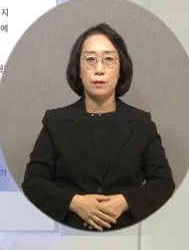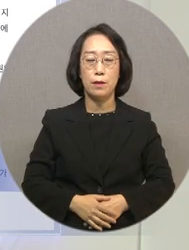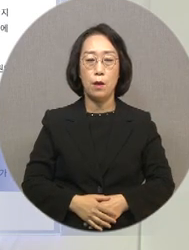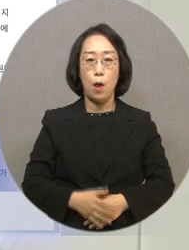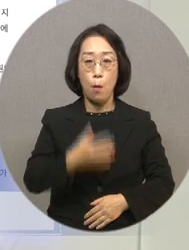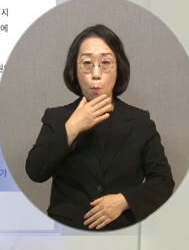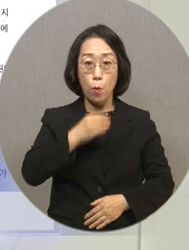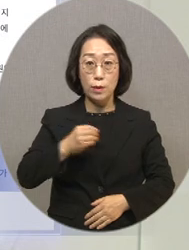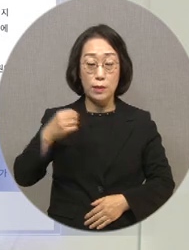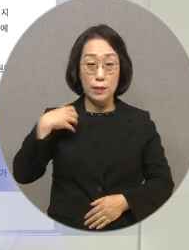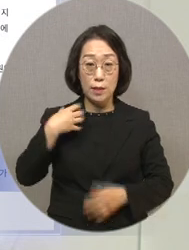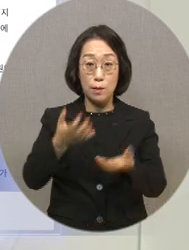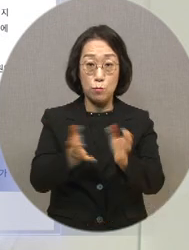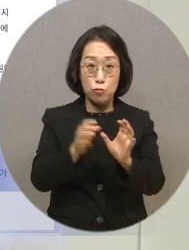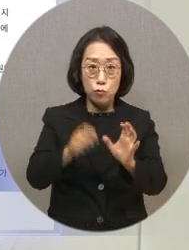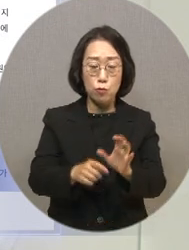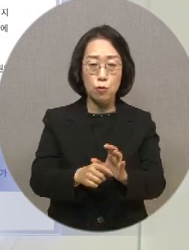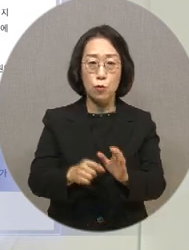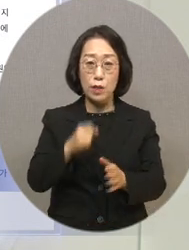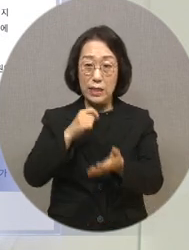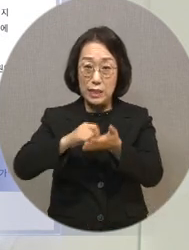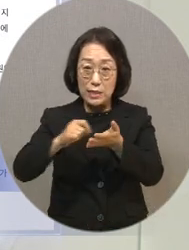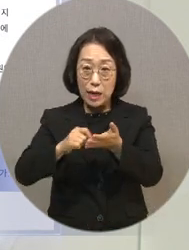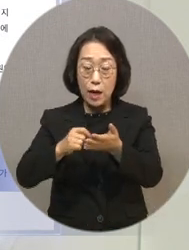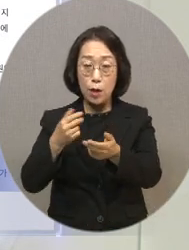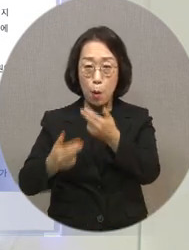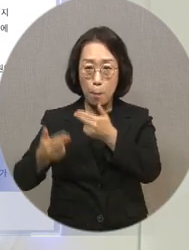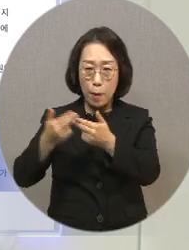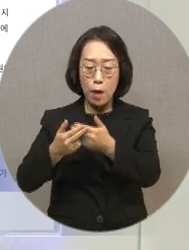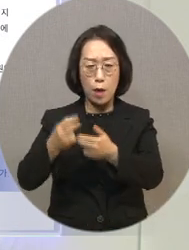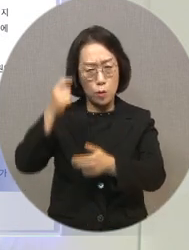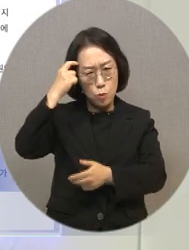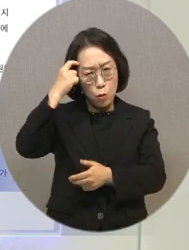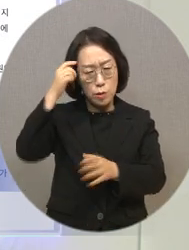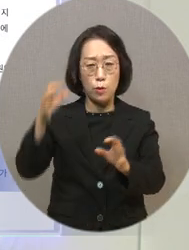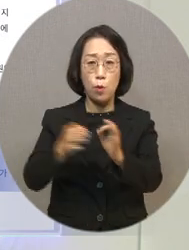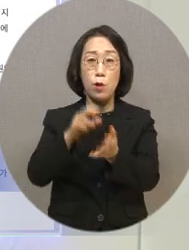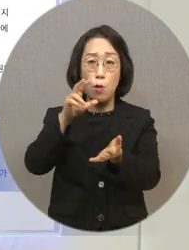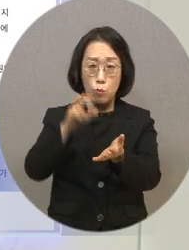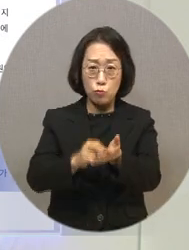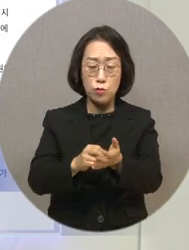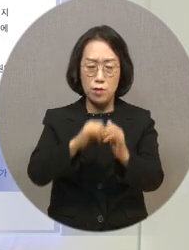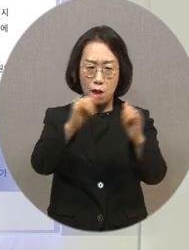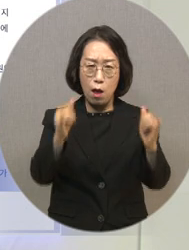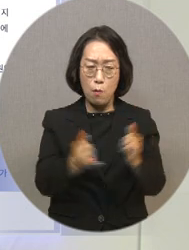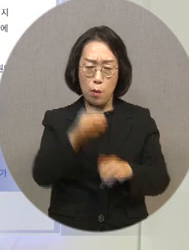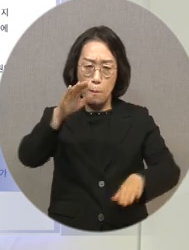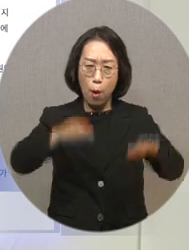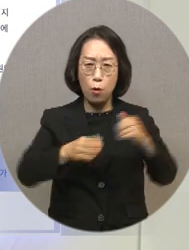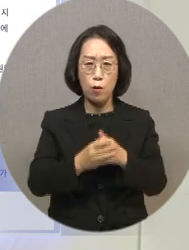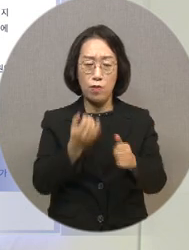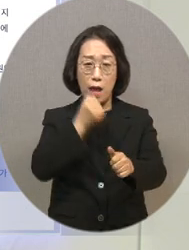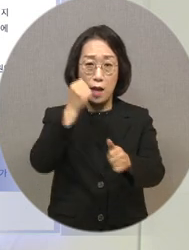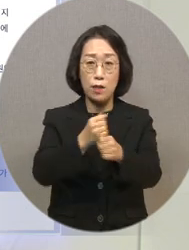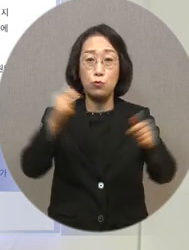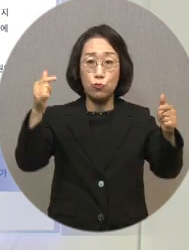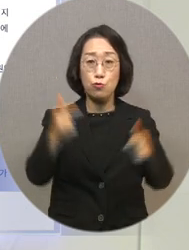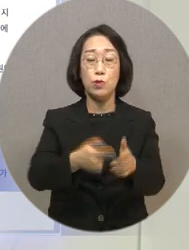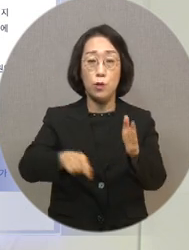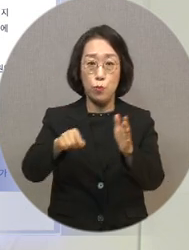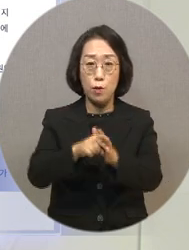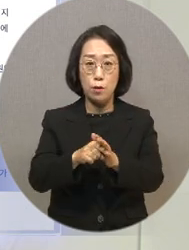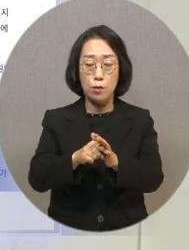보건복지부와 한국 기자 협회가 정신 질환에 대한 사회적 경과 낙인을 줄이기 위한 정신 건강보